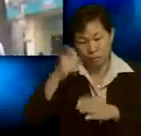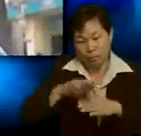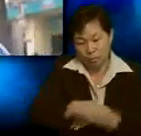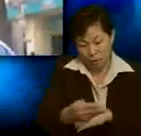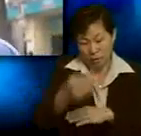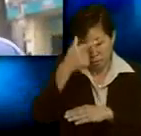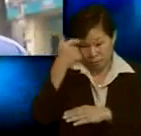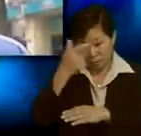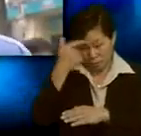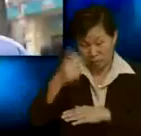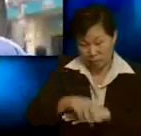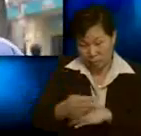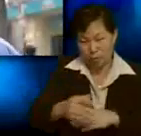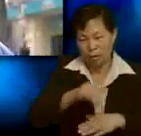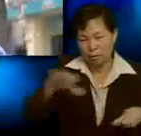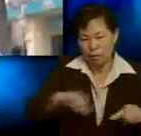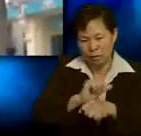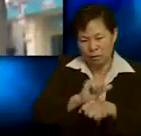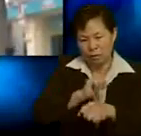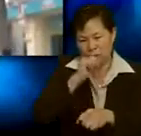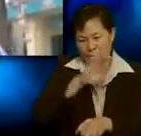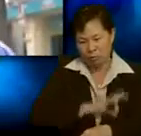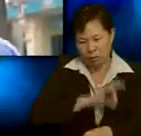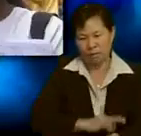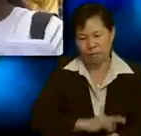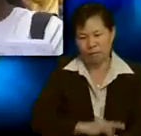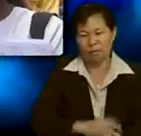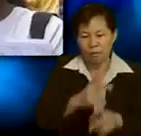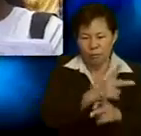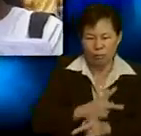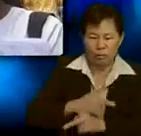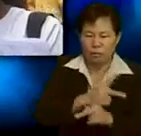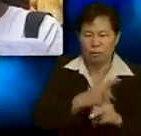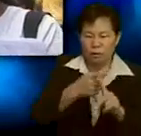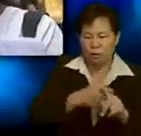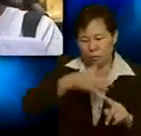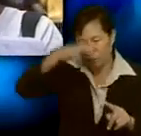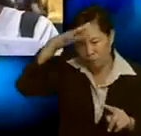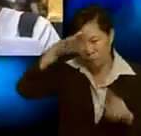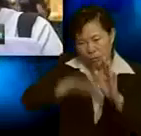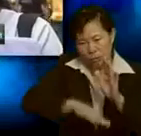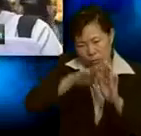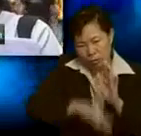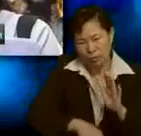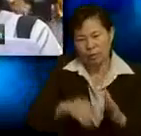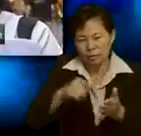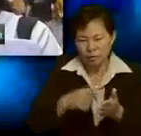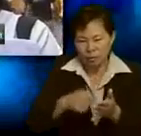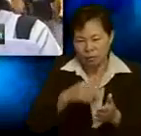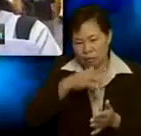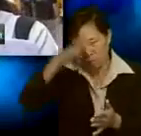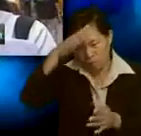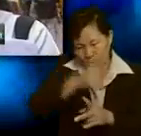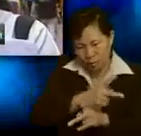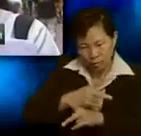ni lebih suka melakukan kerja-kerja yang tak berfaedah berbanding berfaedah. Pengawasan daripada parents dia kurang, sebab sometimes parents